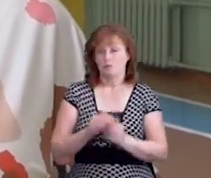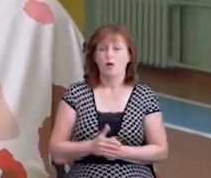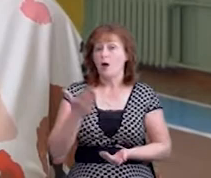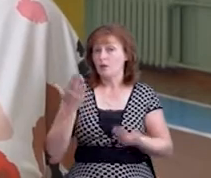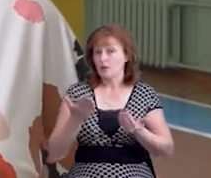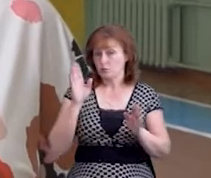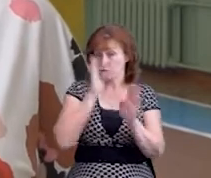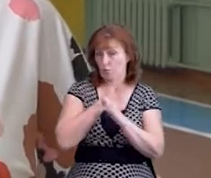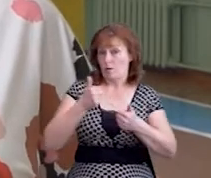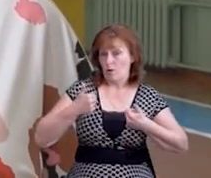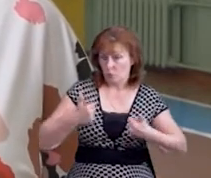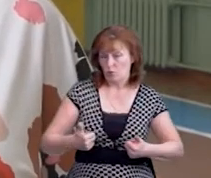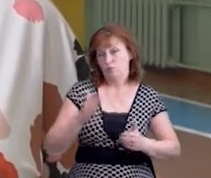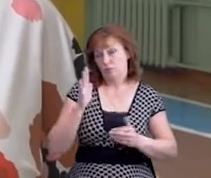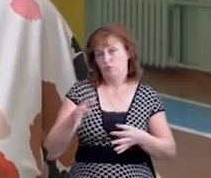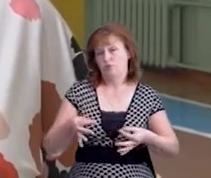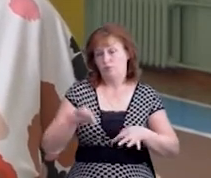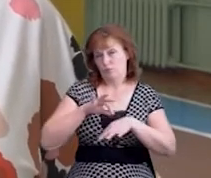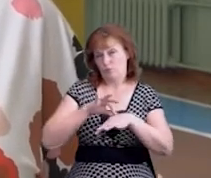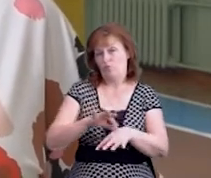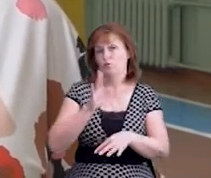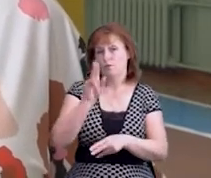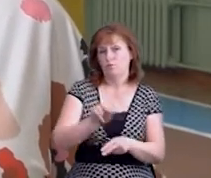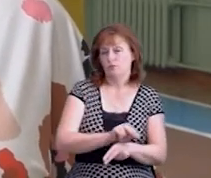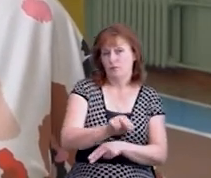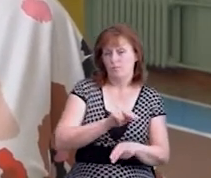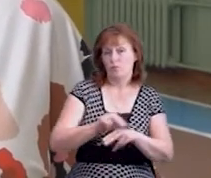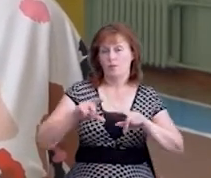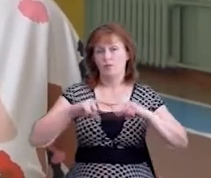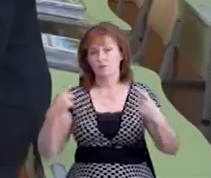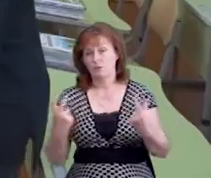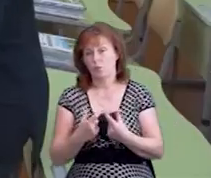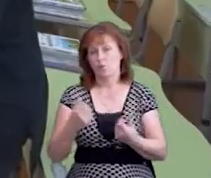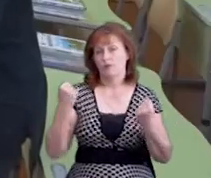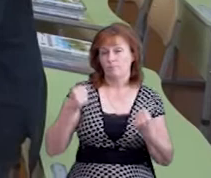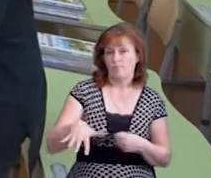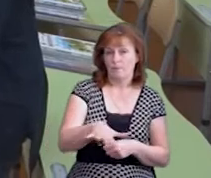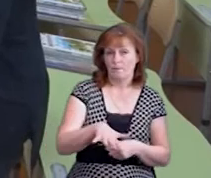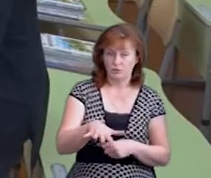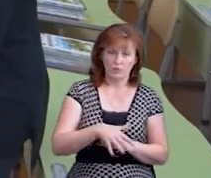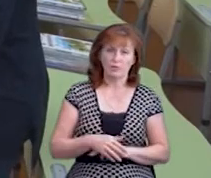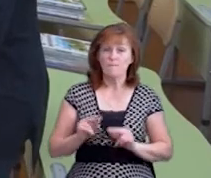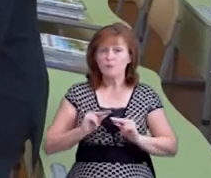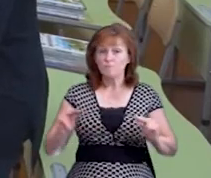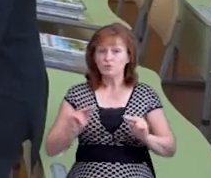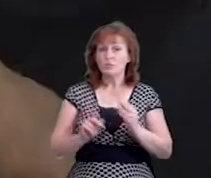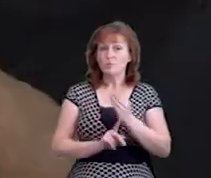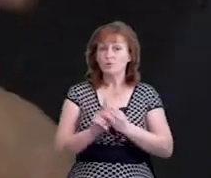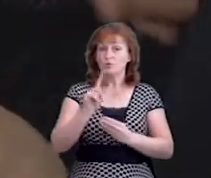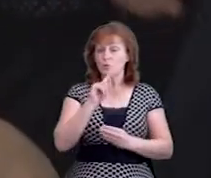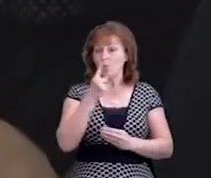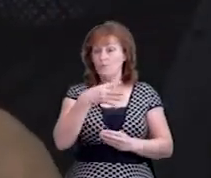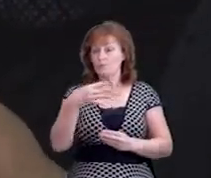то ми будемо проводити у дворі, на стадіоні, на площадках. Вчителька початкових класів Олена